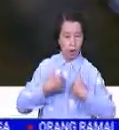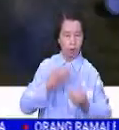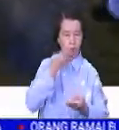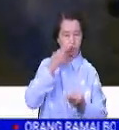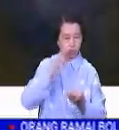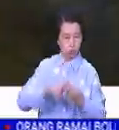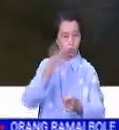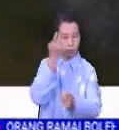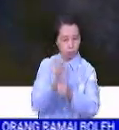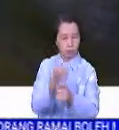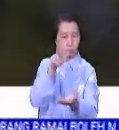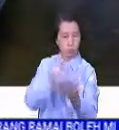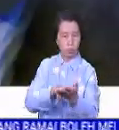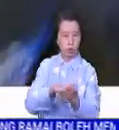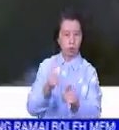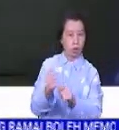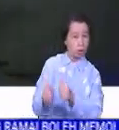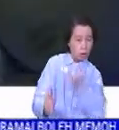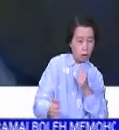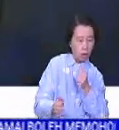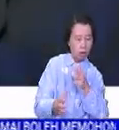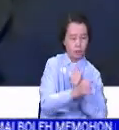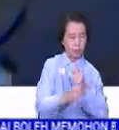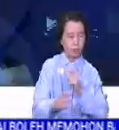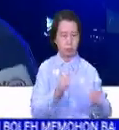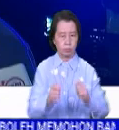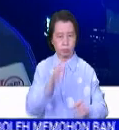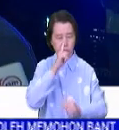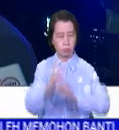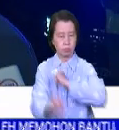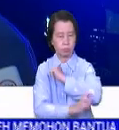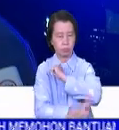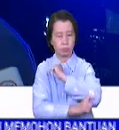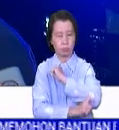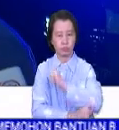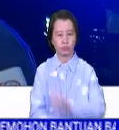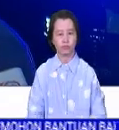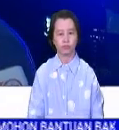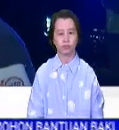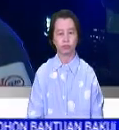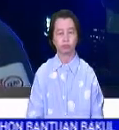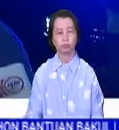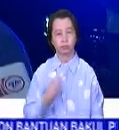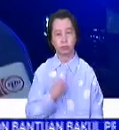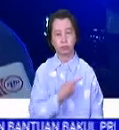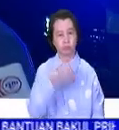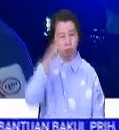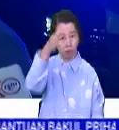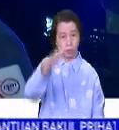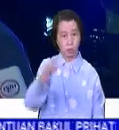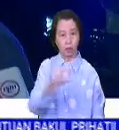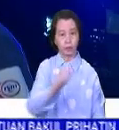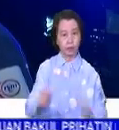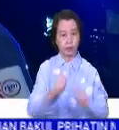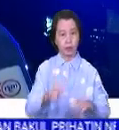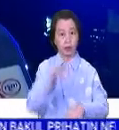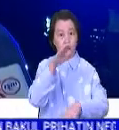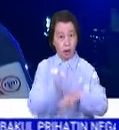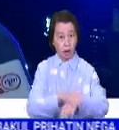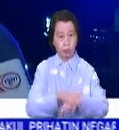Dokumen sah bagi mengelak diambil tindakan tegas kitaaan an kepada